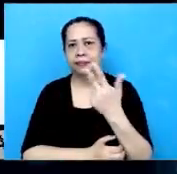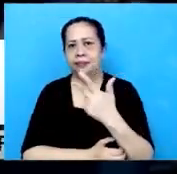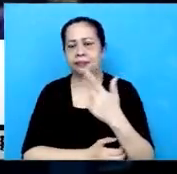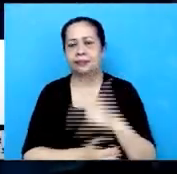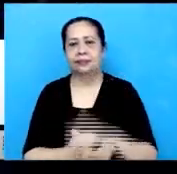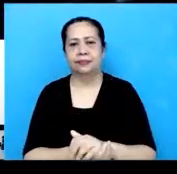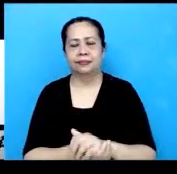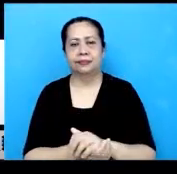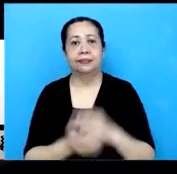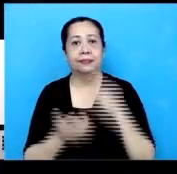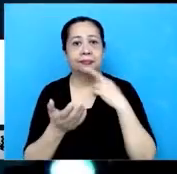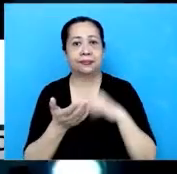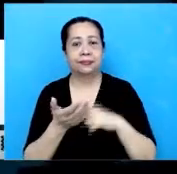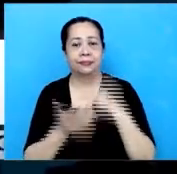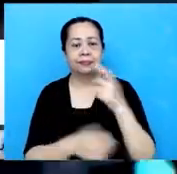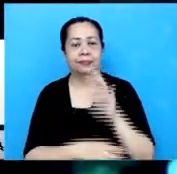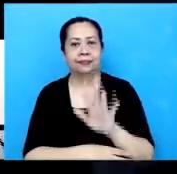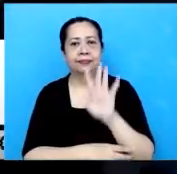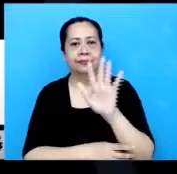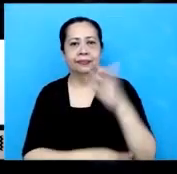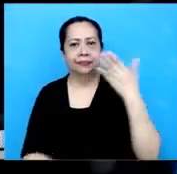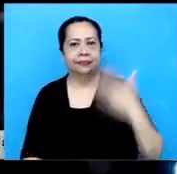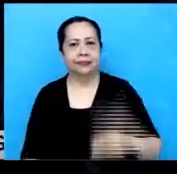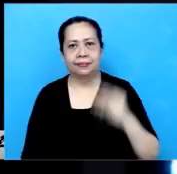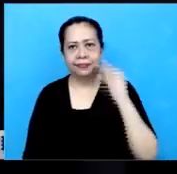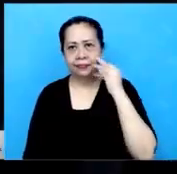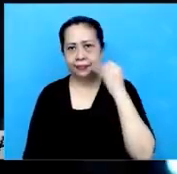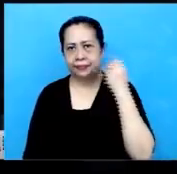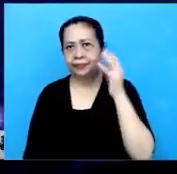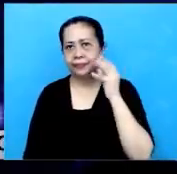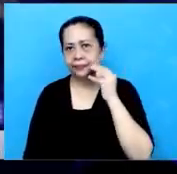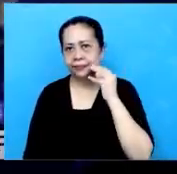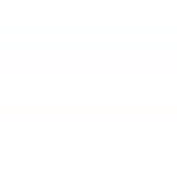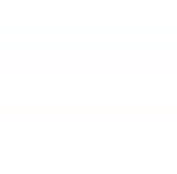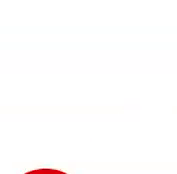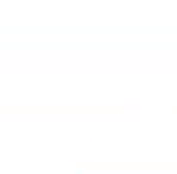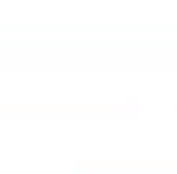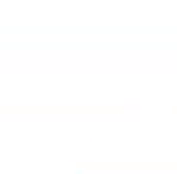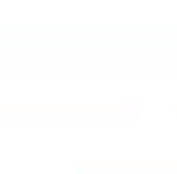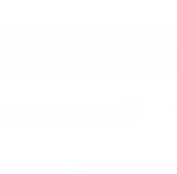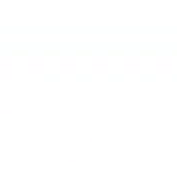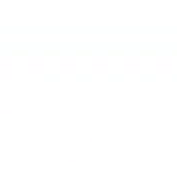Nagbabalita mula sa Frontline, MJ Marfori, News 5.